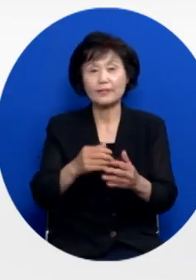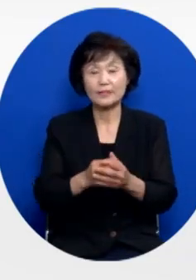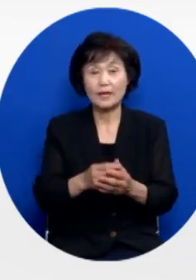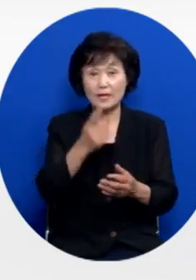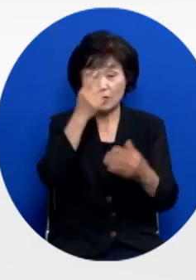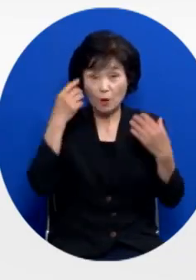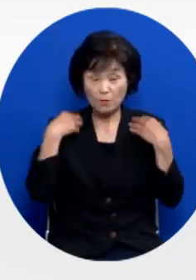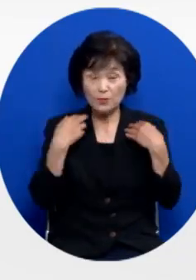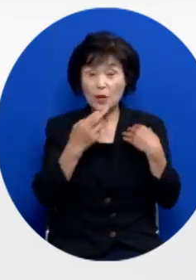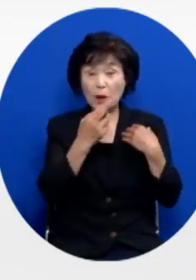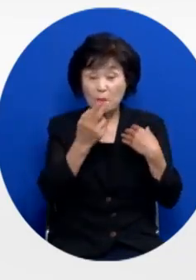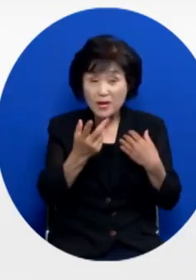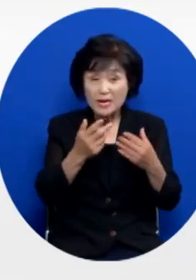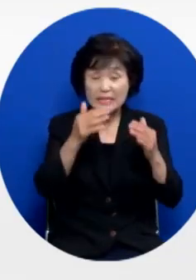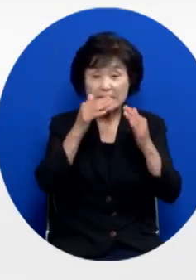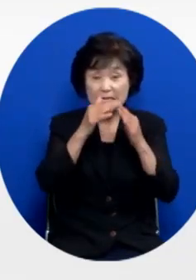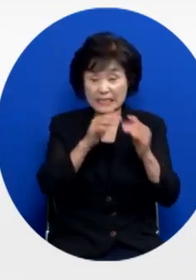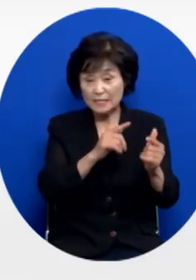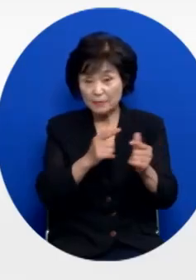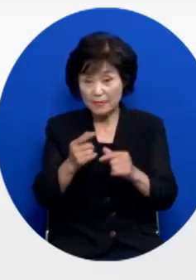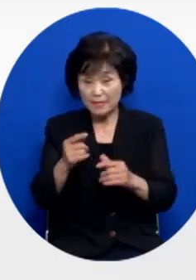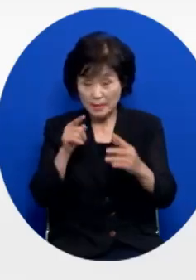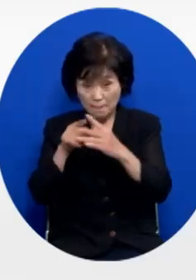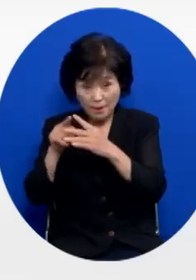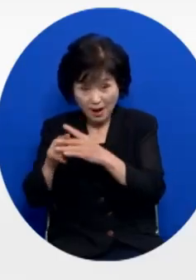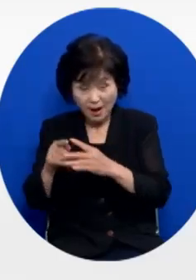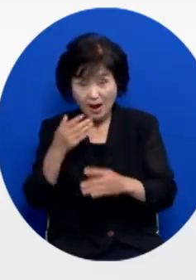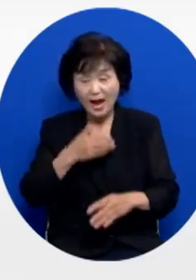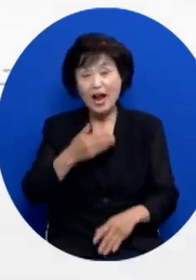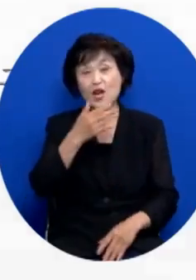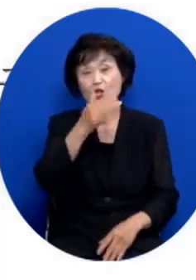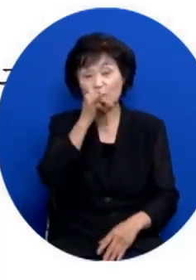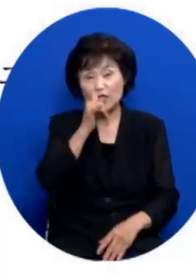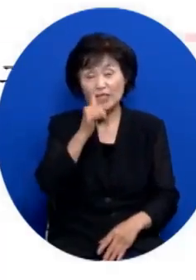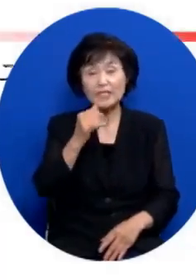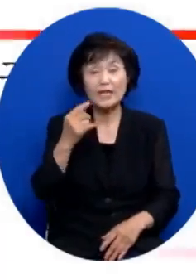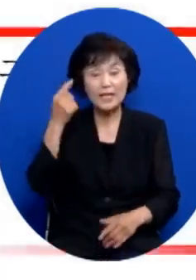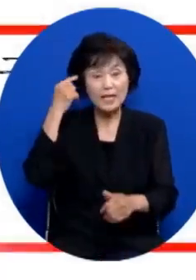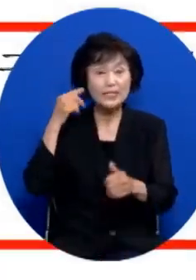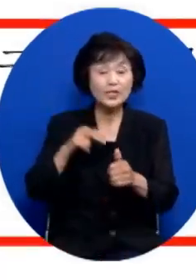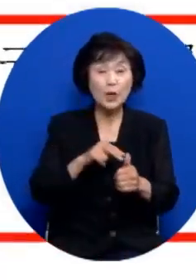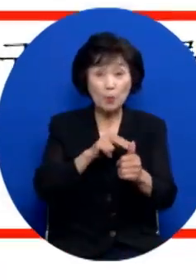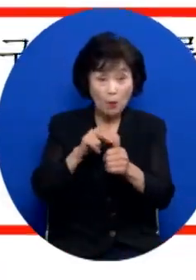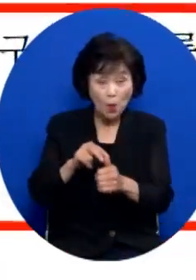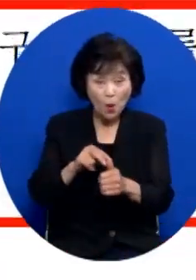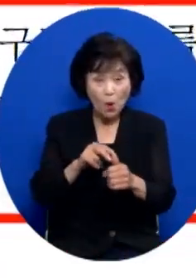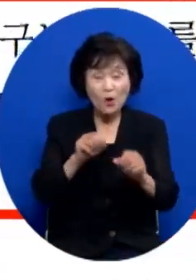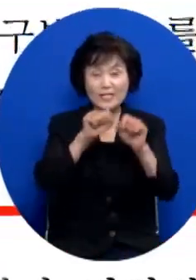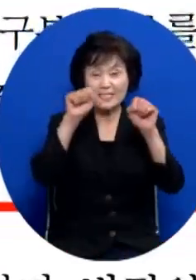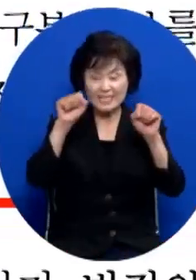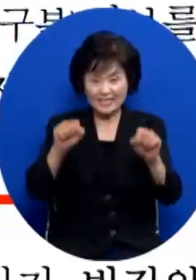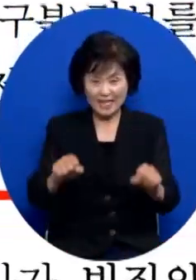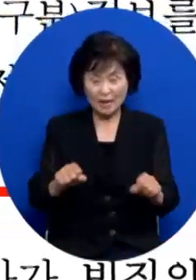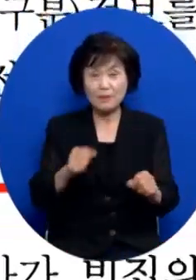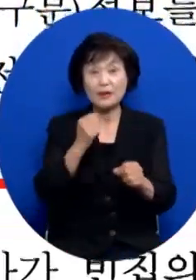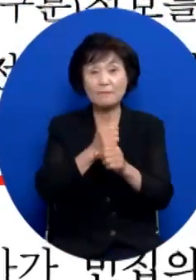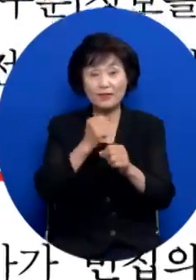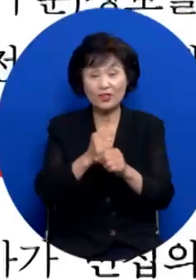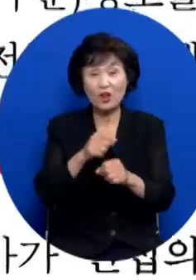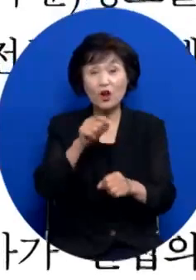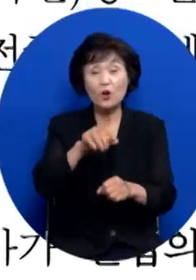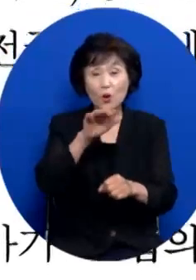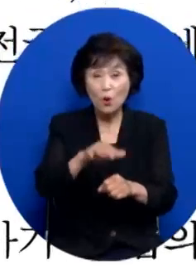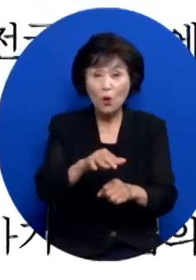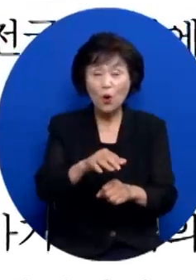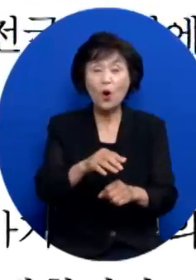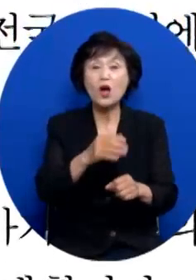정부는 빈집 실태 조사를 통해 파악한 빈집 정보를 알 수 있는 빈집 정보 시스템을 구축해 전국 빈집에 관한 현황과